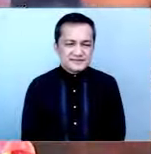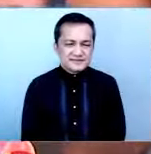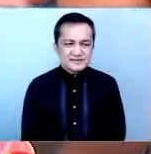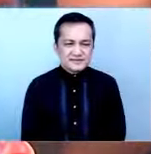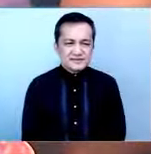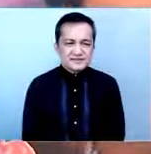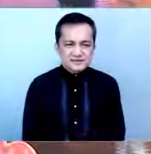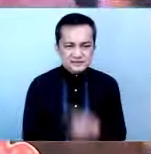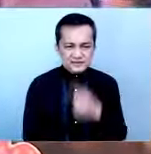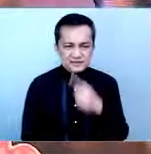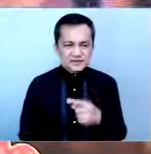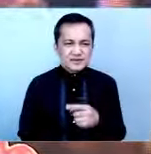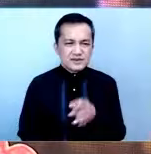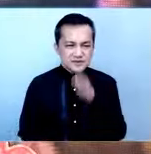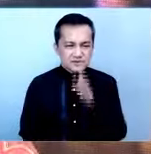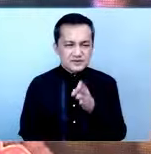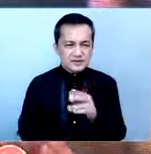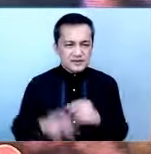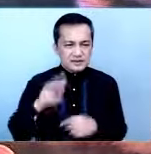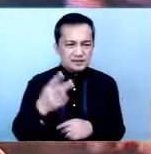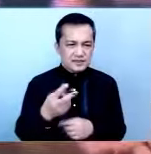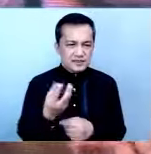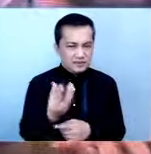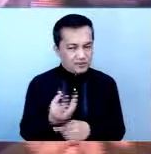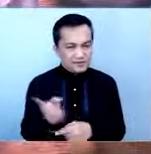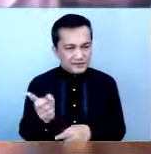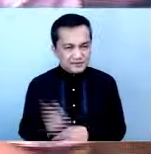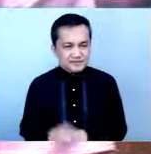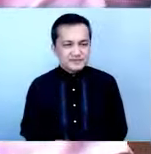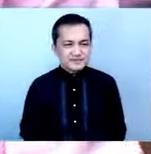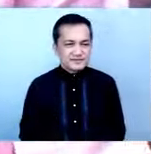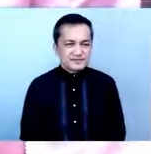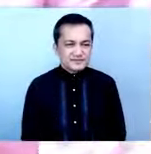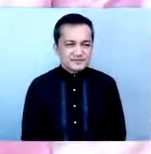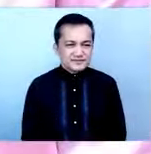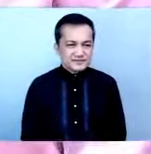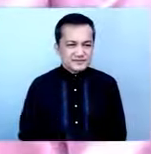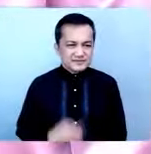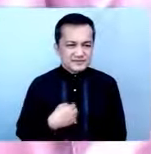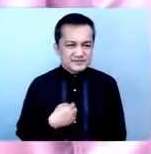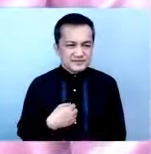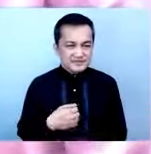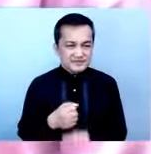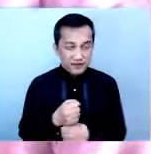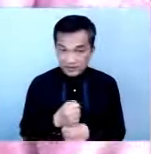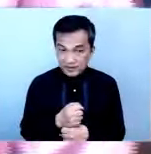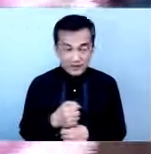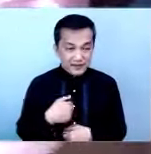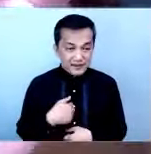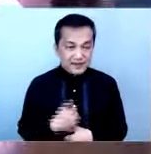kasi yung breakfast ko. Nasa second bowl ka na. So, dessert ka na. Ito na lang ka-feeling ko, eh. Kape! Wow!